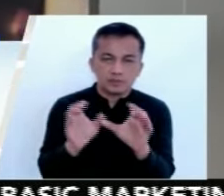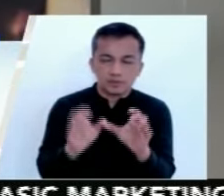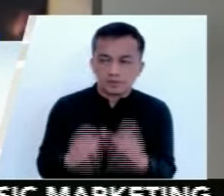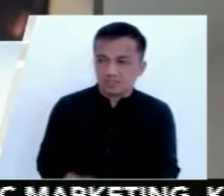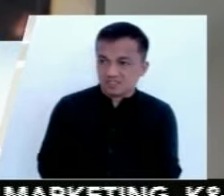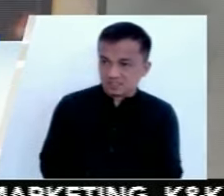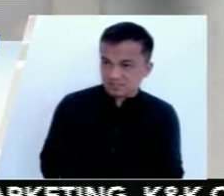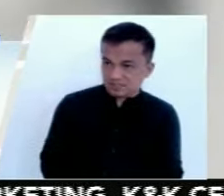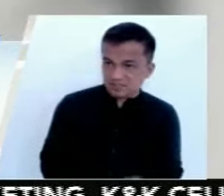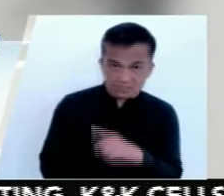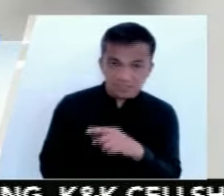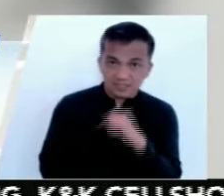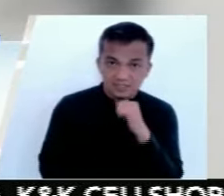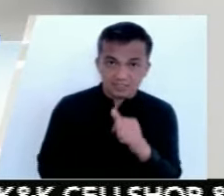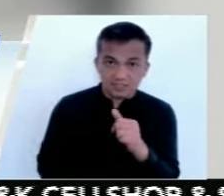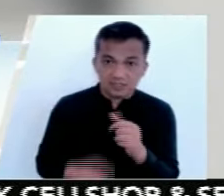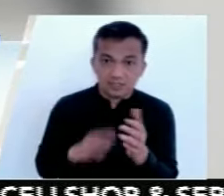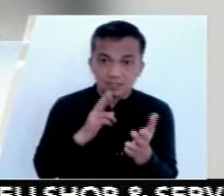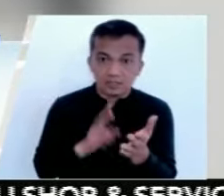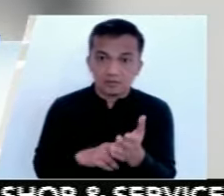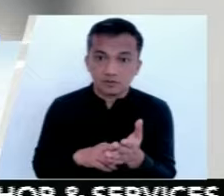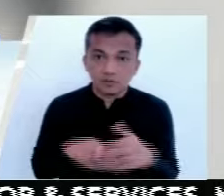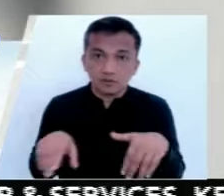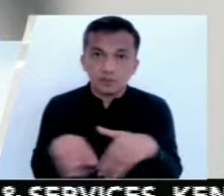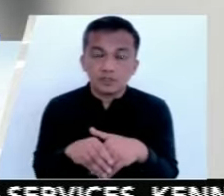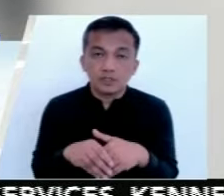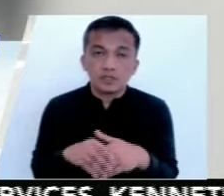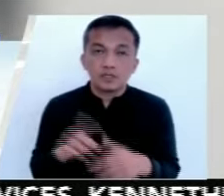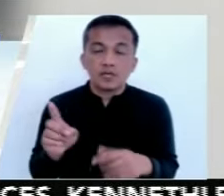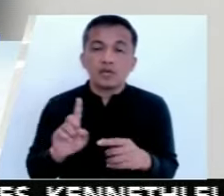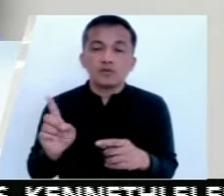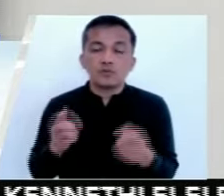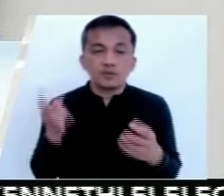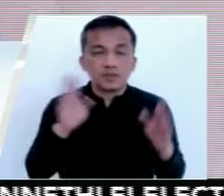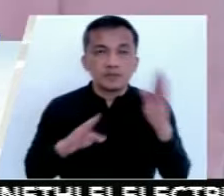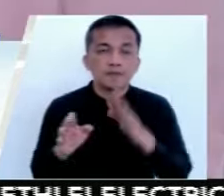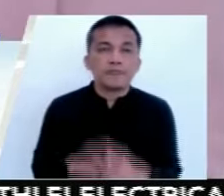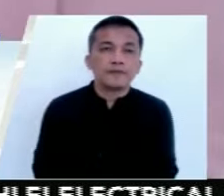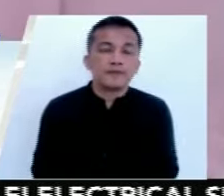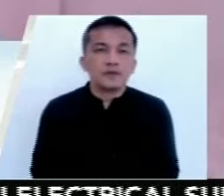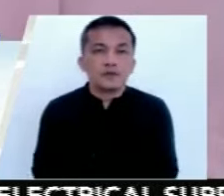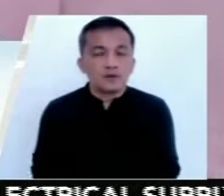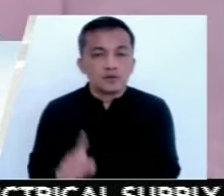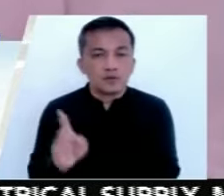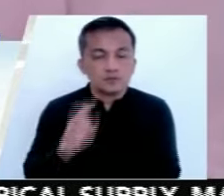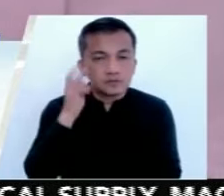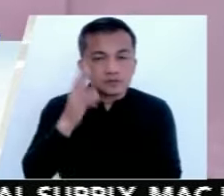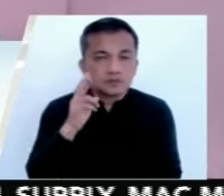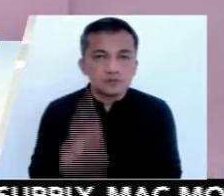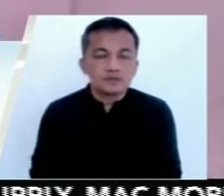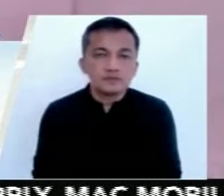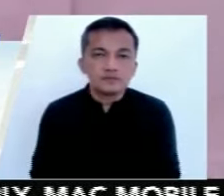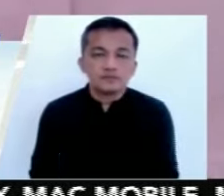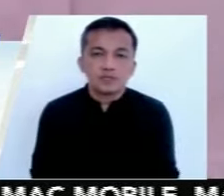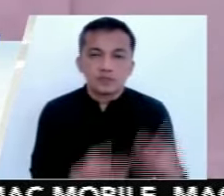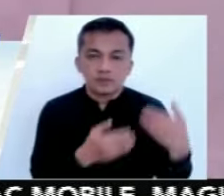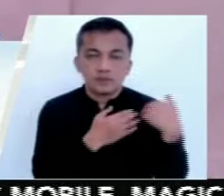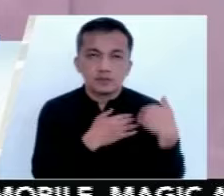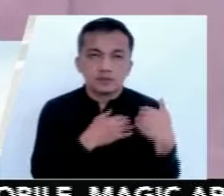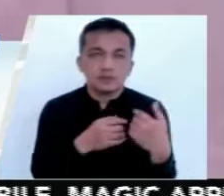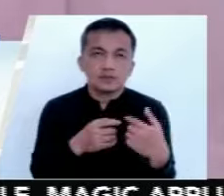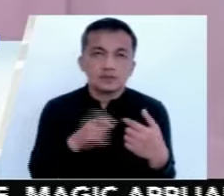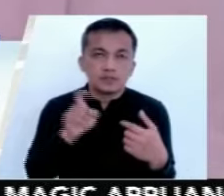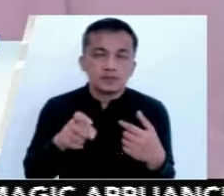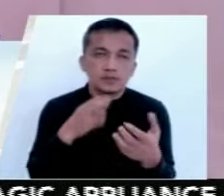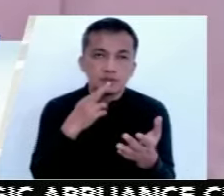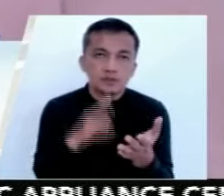i-record, halimbawa na lamang yung isang kasal, sa ano ang problema nito? At ano ang posibleng dahilan? Ang may mandato para i-register yung